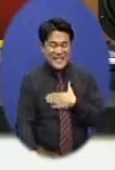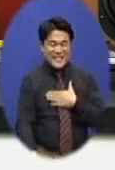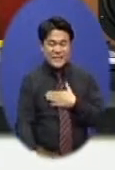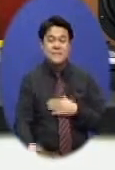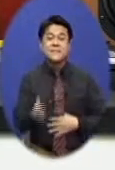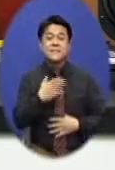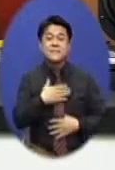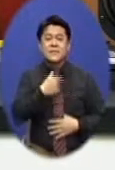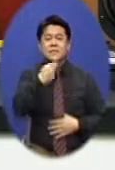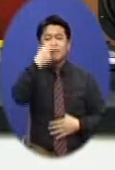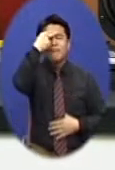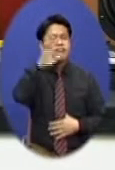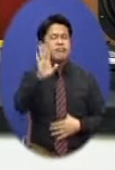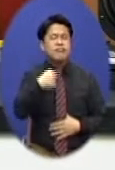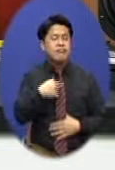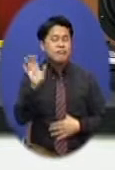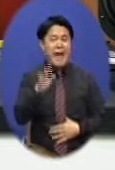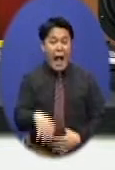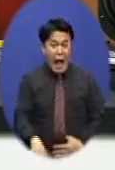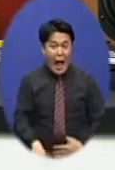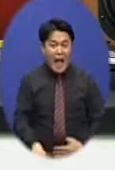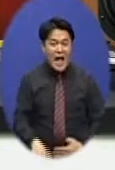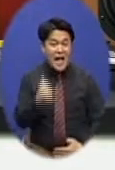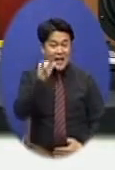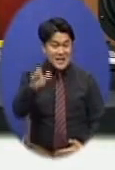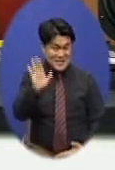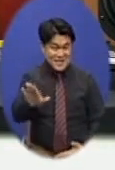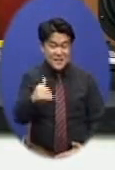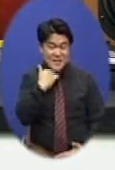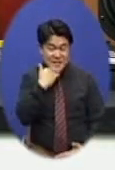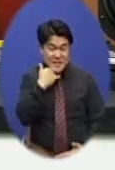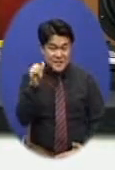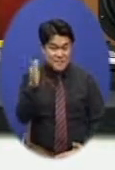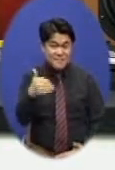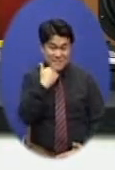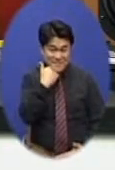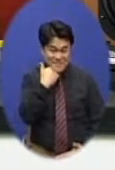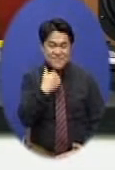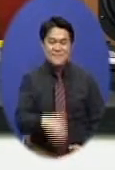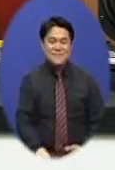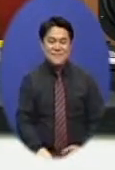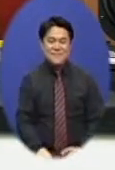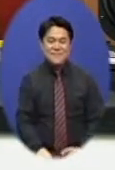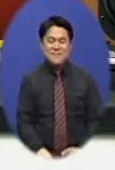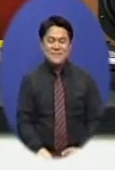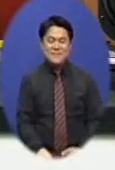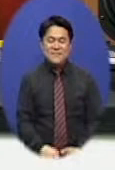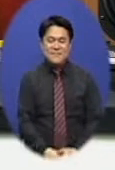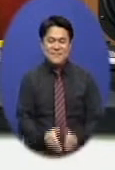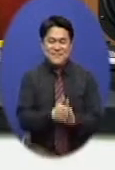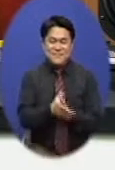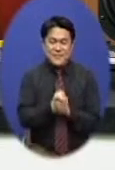네. 저는 술을 안 해요. 아~ 네. 네. 자, 전화 끊지 말고 기다리십시오. 애플송 있습니다. 축하드립니다. 네.